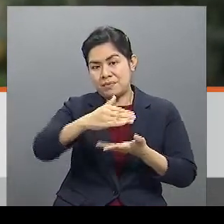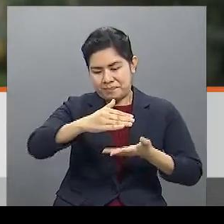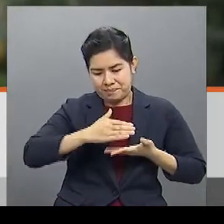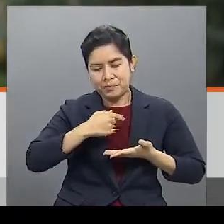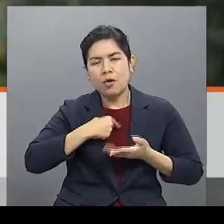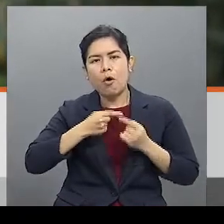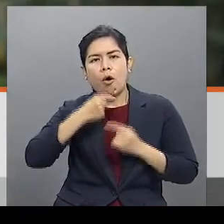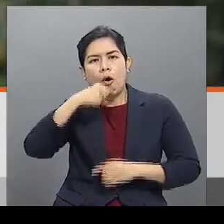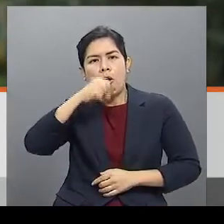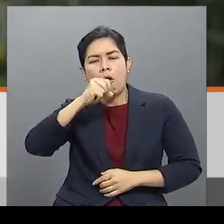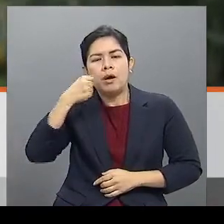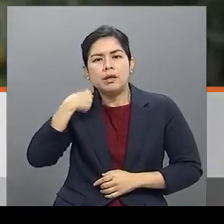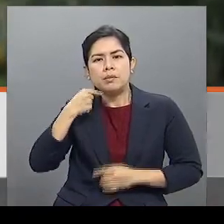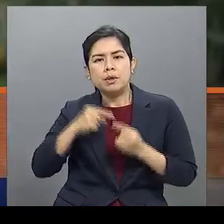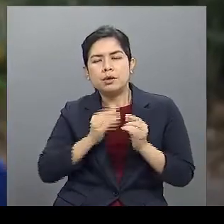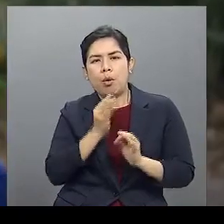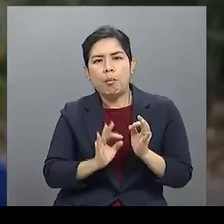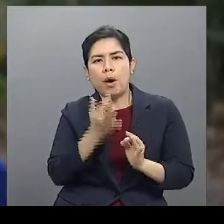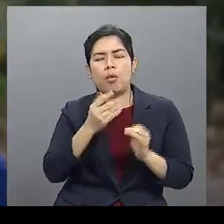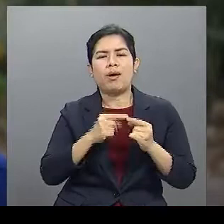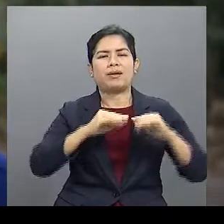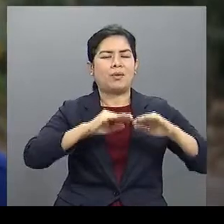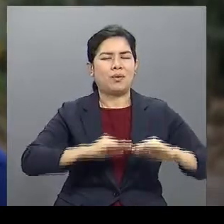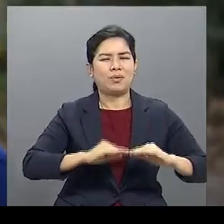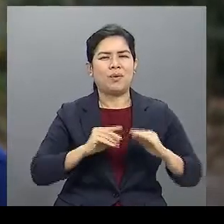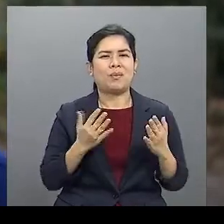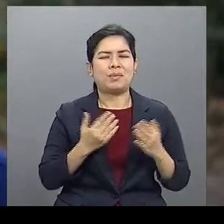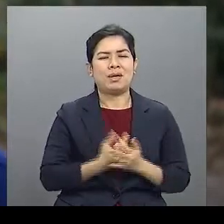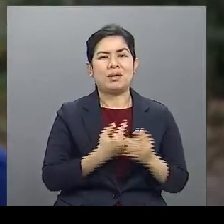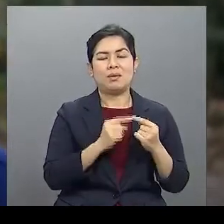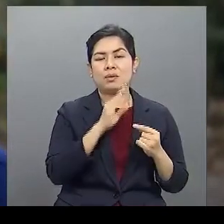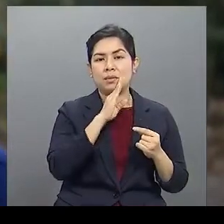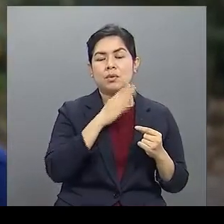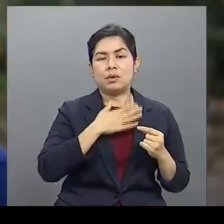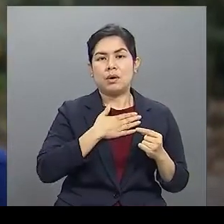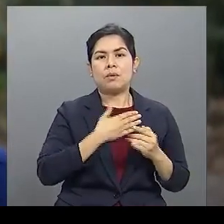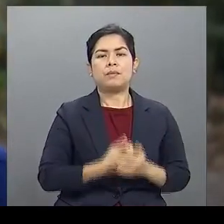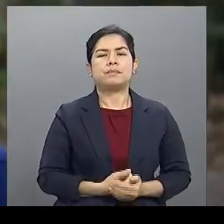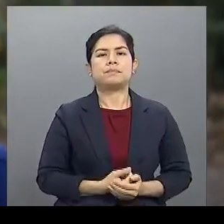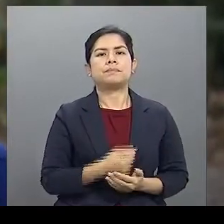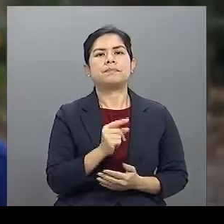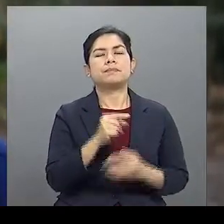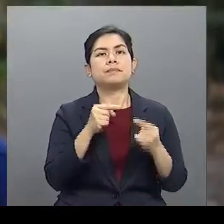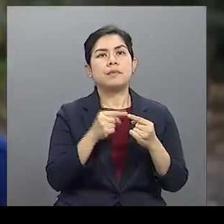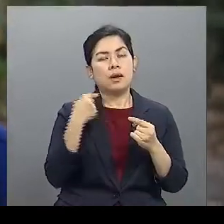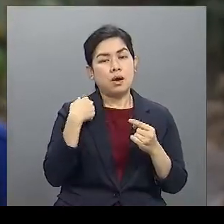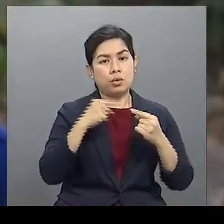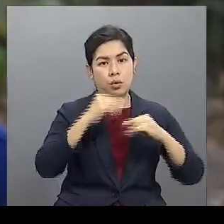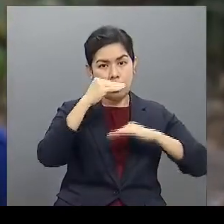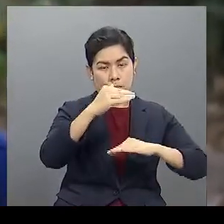ไม่ลดลงอย่างมีนัยยะสำคัญแต่ถ้าเกิดว่าเราตั้งจุดเอาจริงเอาจัง